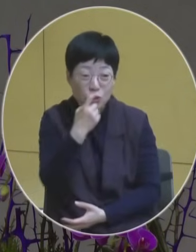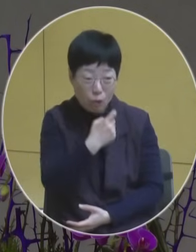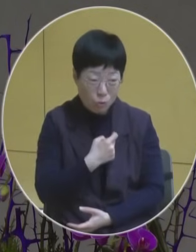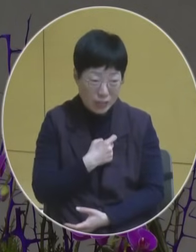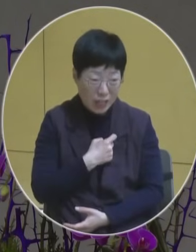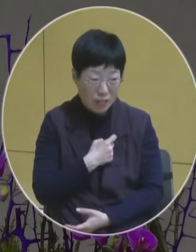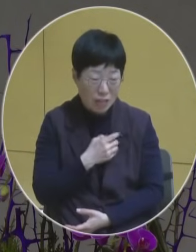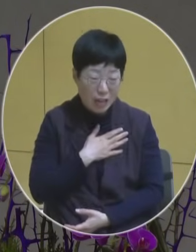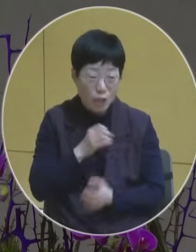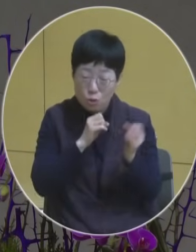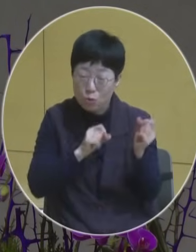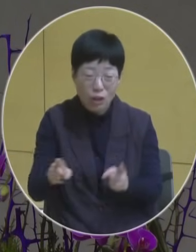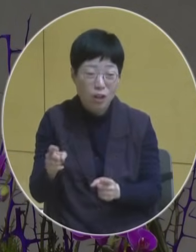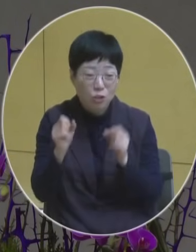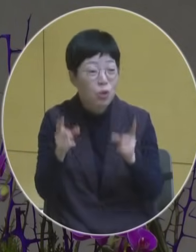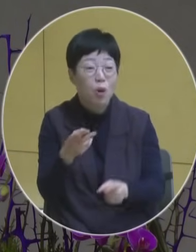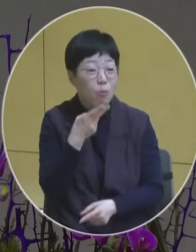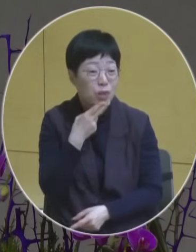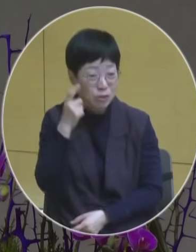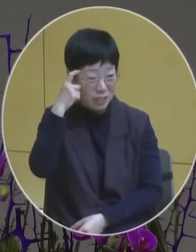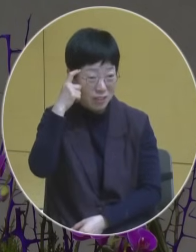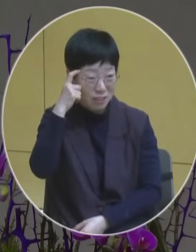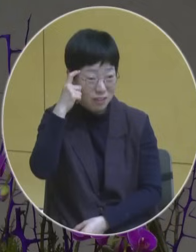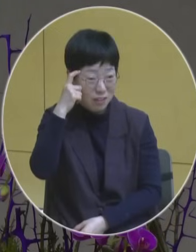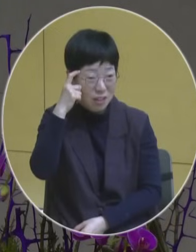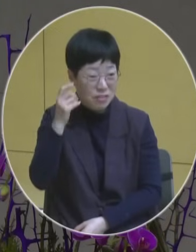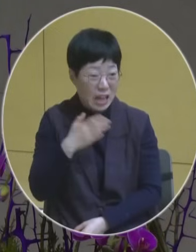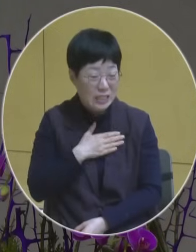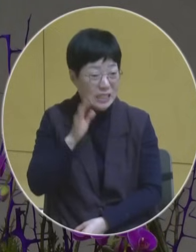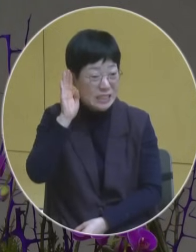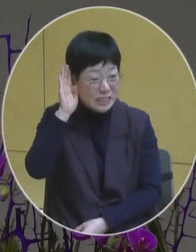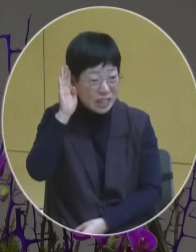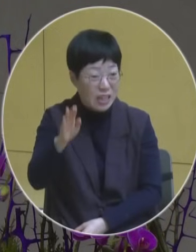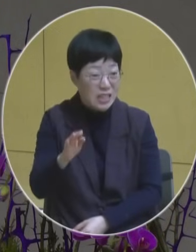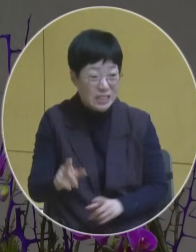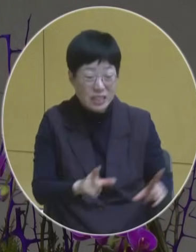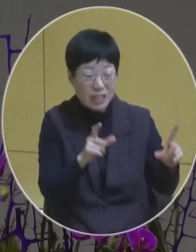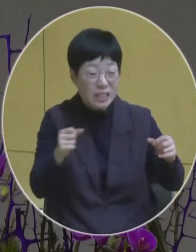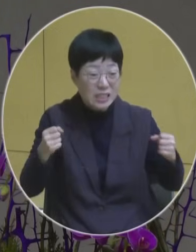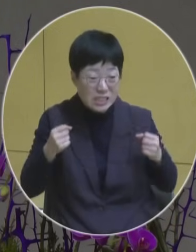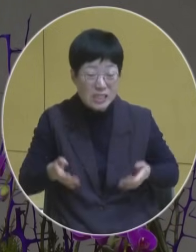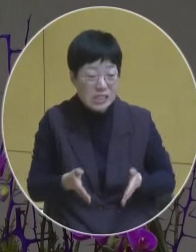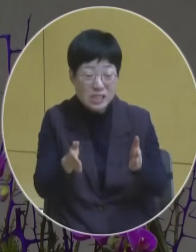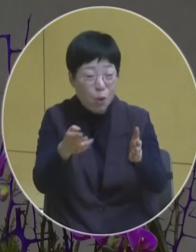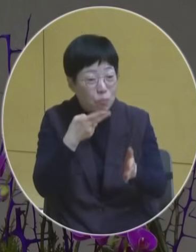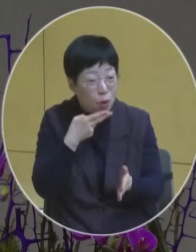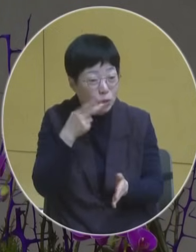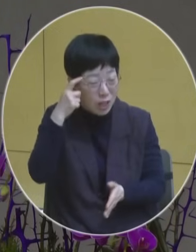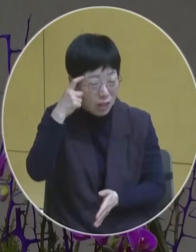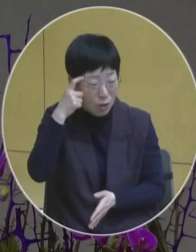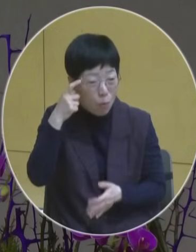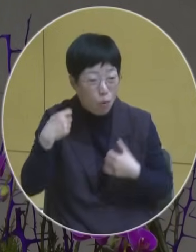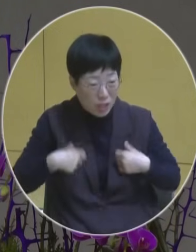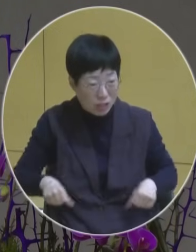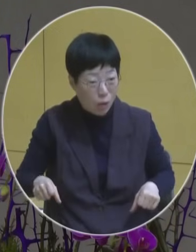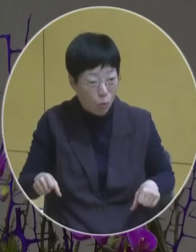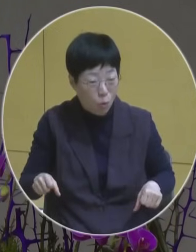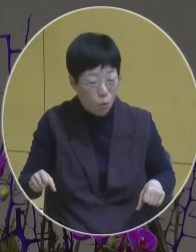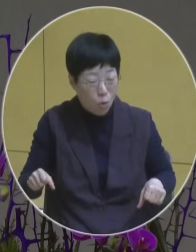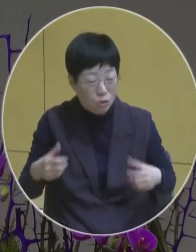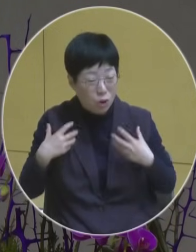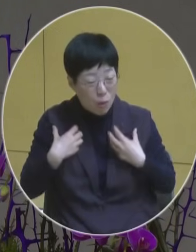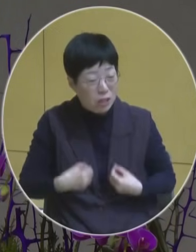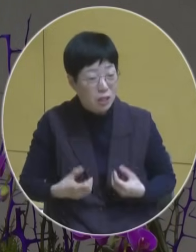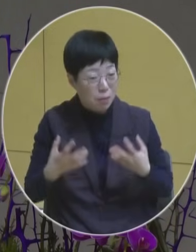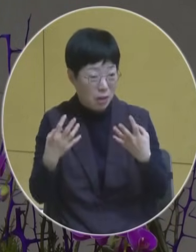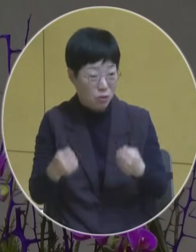나에겐 다시 기회가 없다고 생각하고 나는 더 이상 내 인생의 길을 만들 힘이 없다고 포기하고 그리고 좌절할 때가